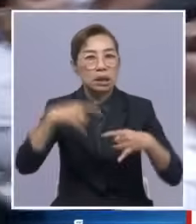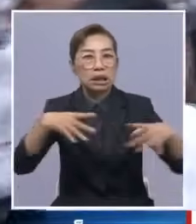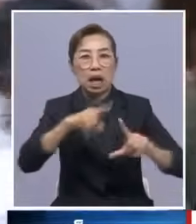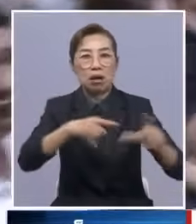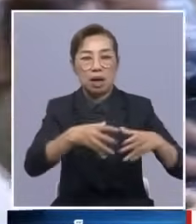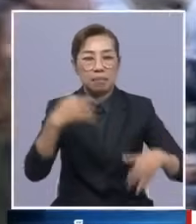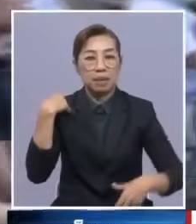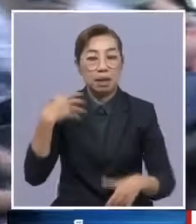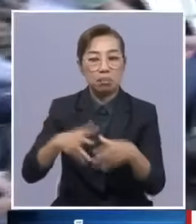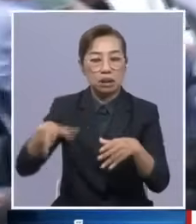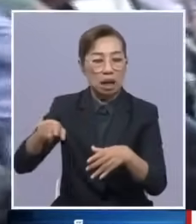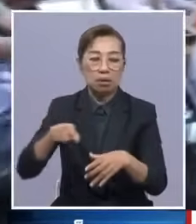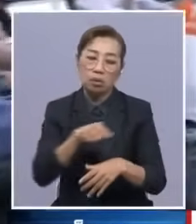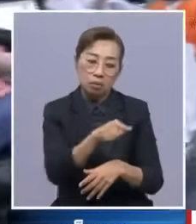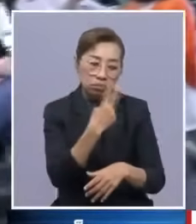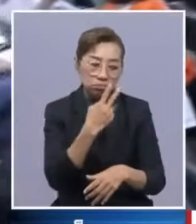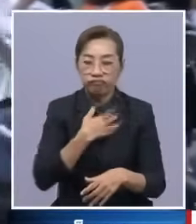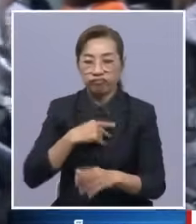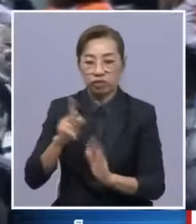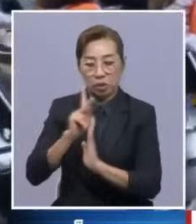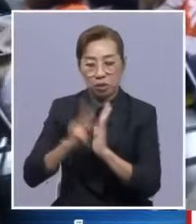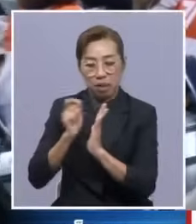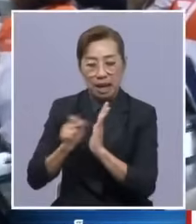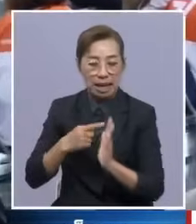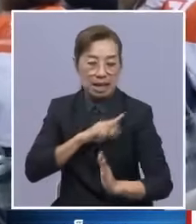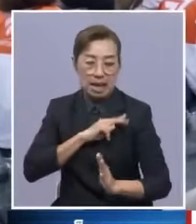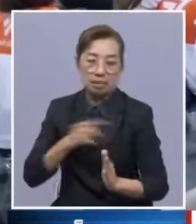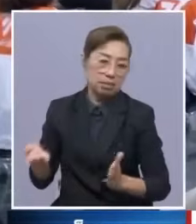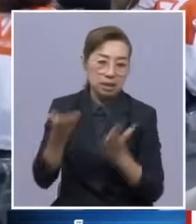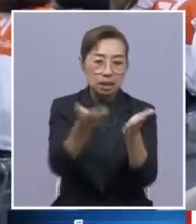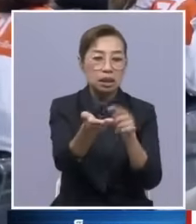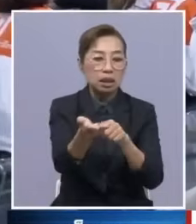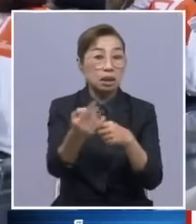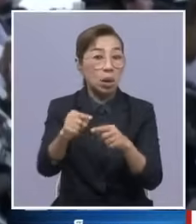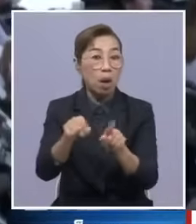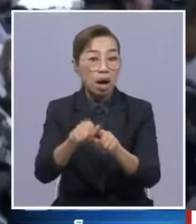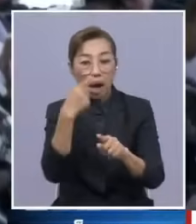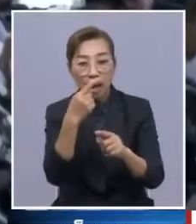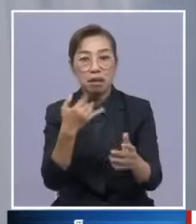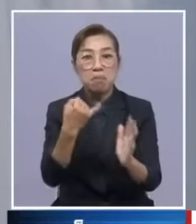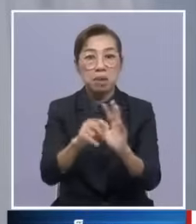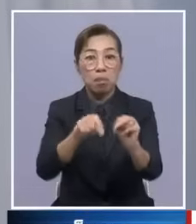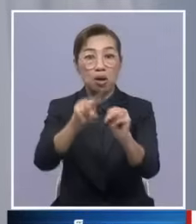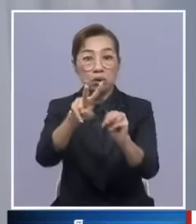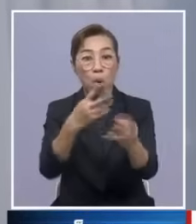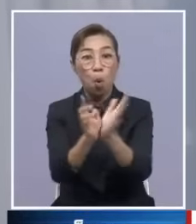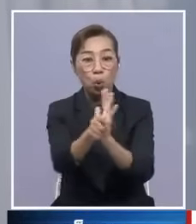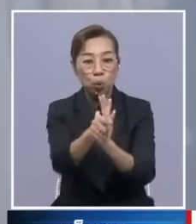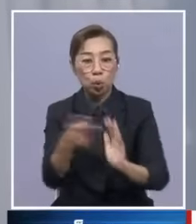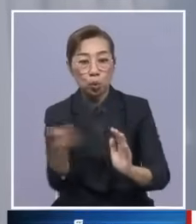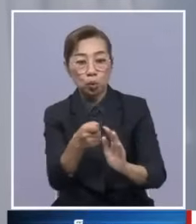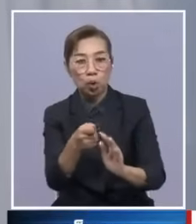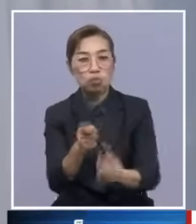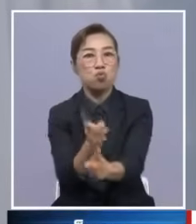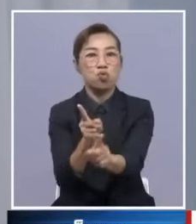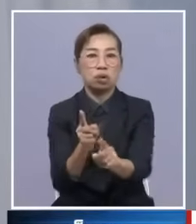ไกลเพื่อไทยเตรียมเสนอร่างประกบแต่แน่นอนน่าจะไม่รวม112คุณชัยธวัฒน์ตุลาธนหัวหน้าพรรคก้าวไกลระบุเหตุผลเรื่องนี้ชัดเจ